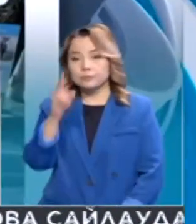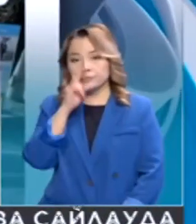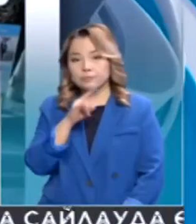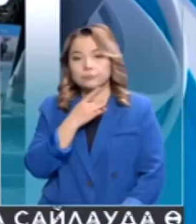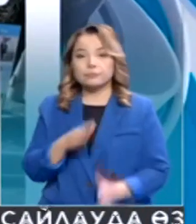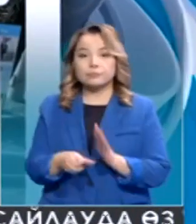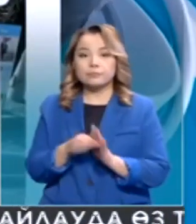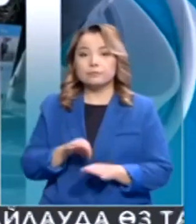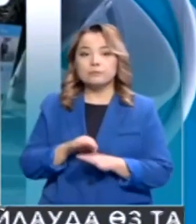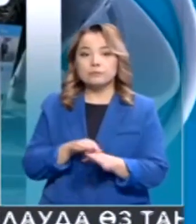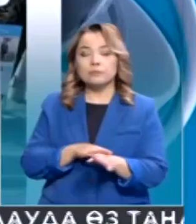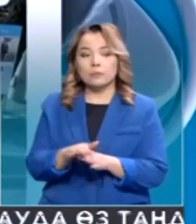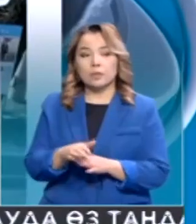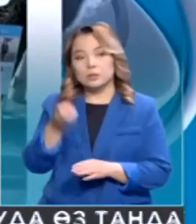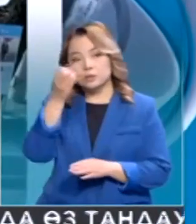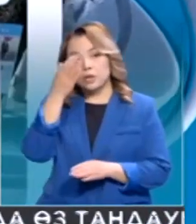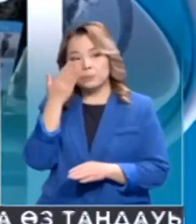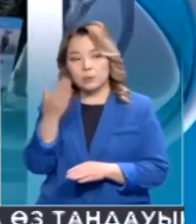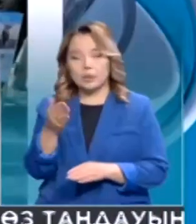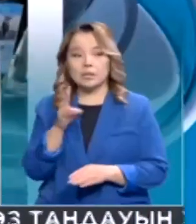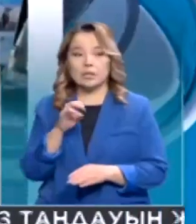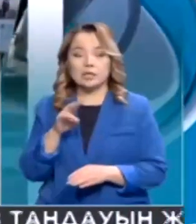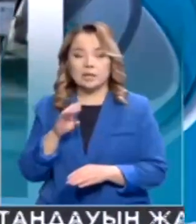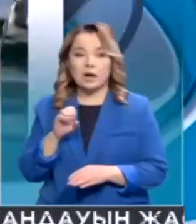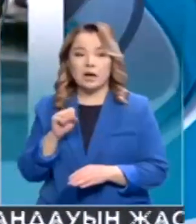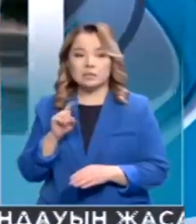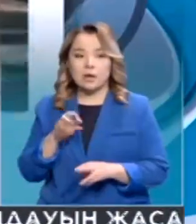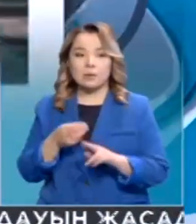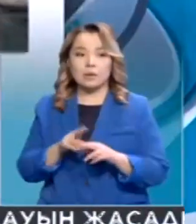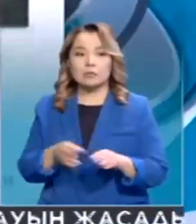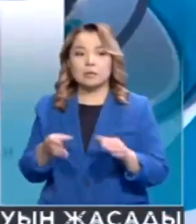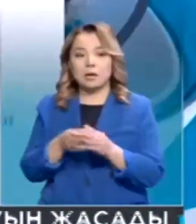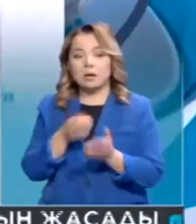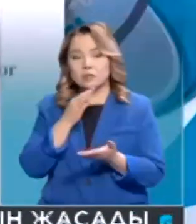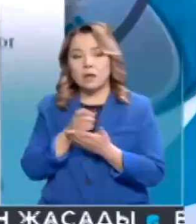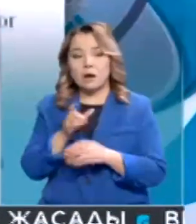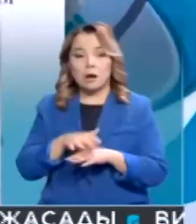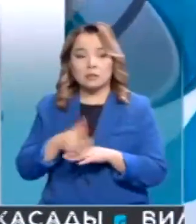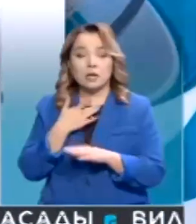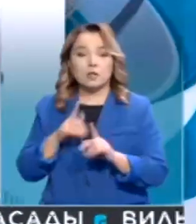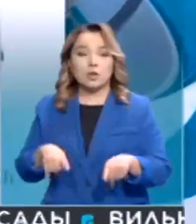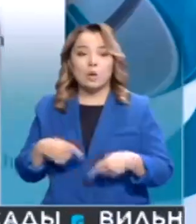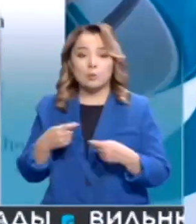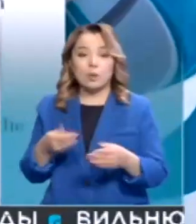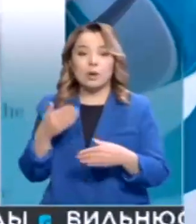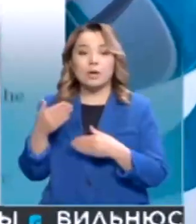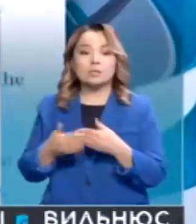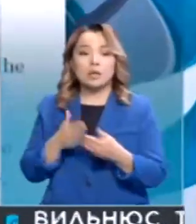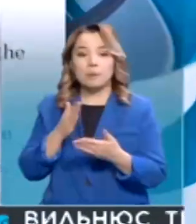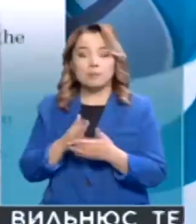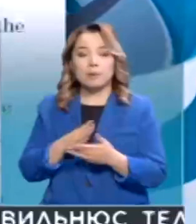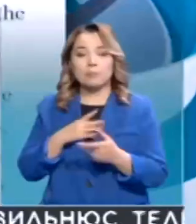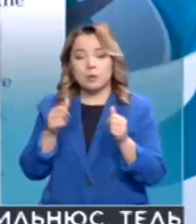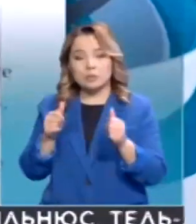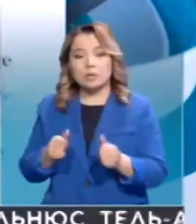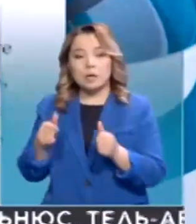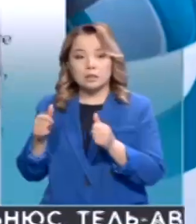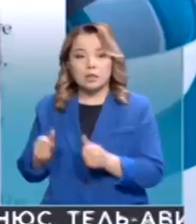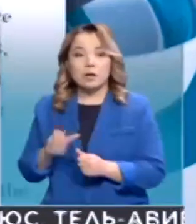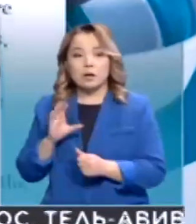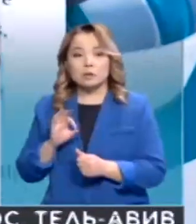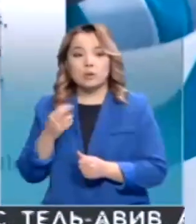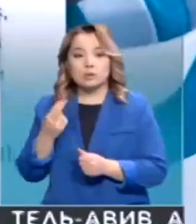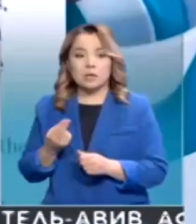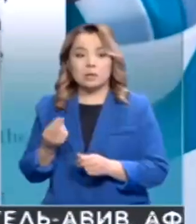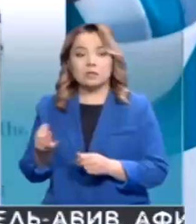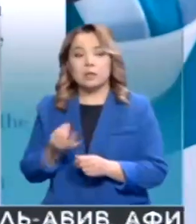Қазақстандағы сайлау Жапонияның Nikkei Asia қаржылық басылымының да назарына ілікті. Осы жолы халық дауыс берер қарсаңында бүкіл елде плакаттар ілініп, әлеуметтік